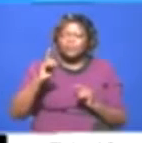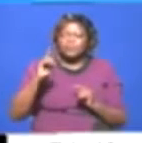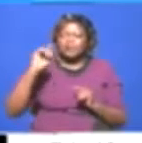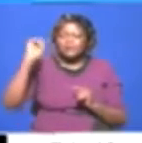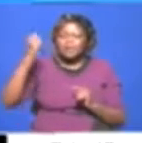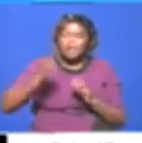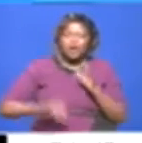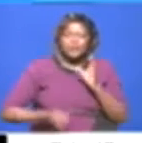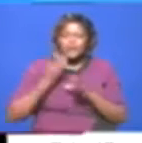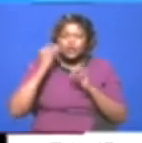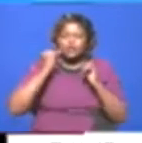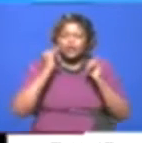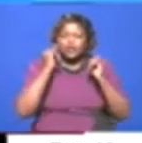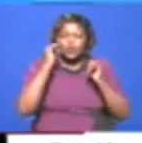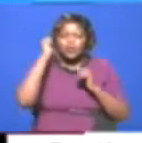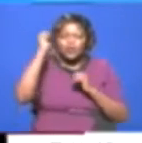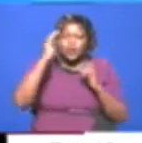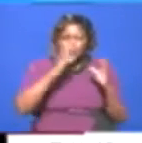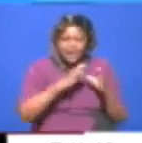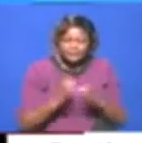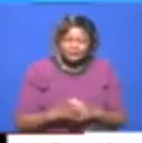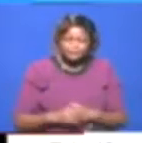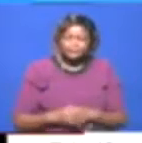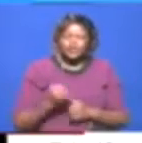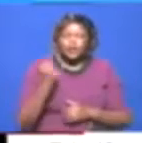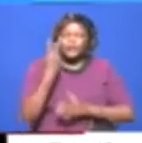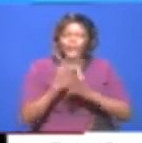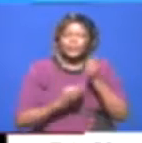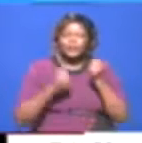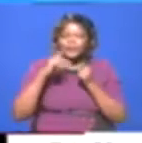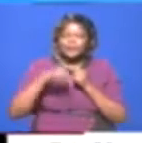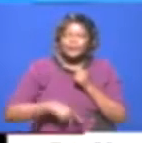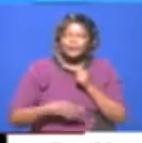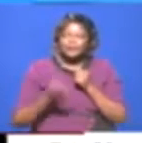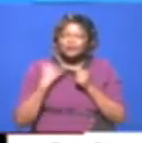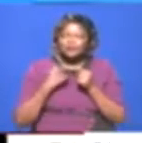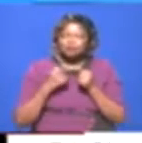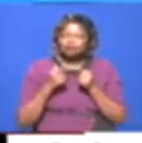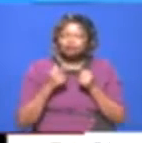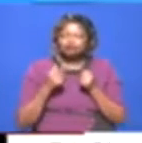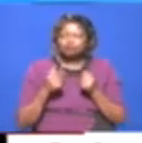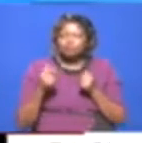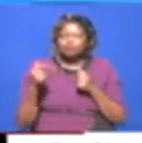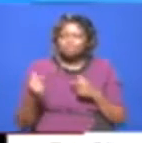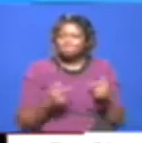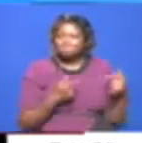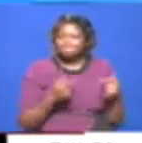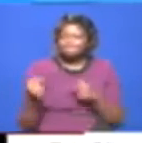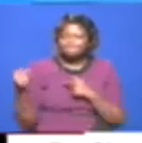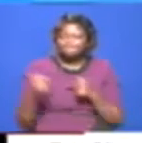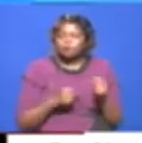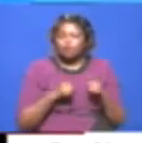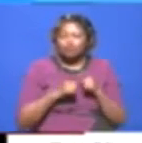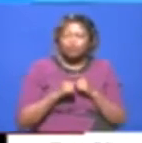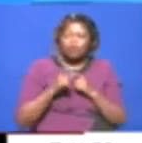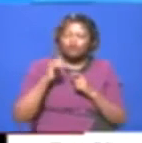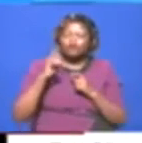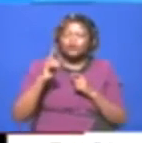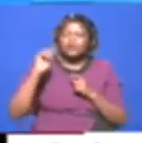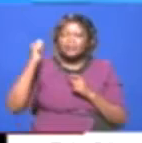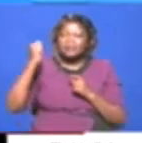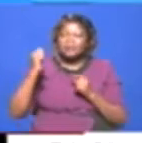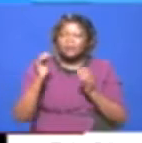kipya kabisa cha kisiasa. Wabunge hawa wawili walikuwa wakizozania udhibiti wa chama cha Ford Kenya na seneta wa Bungoma